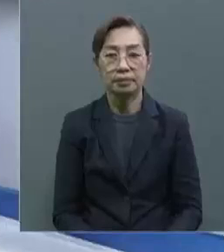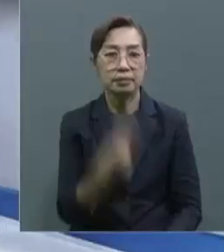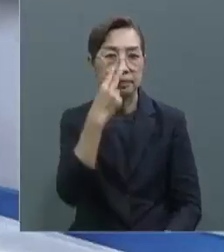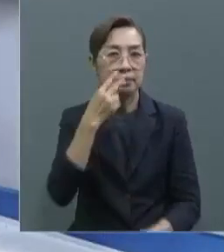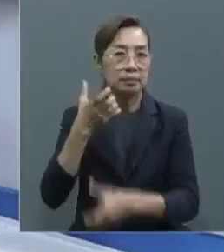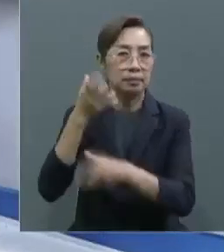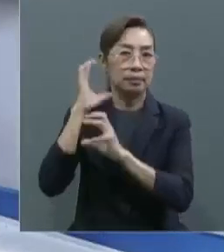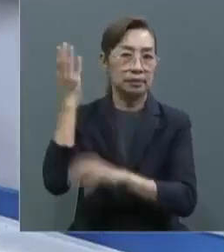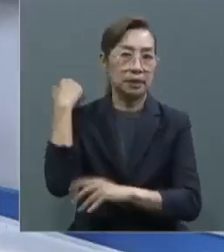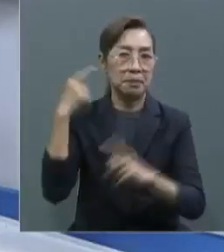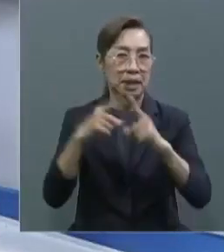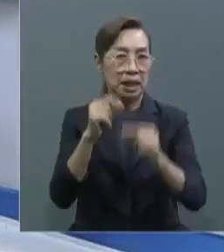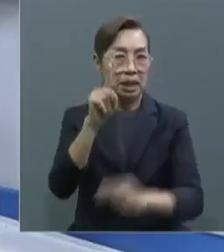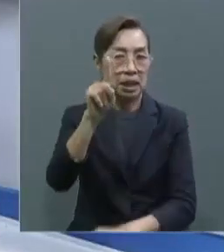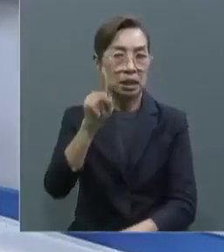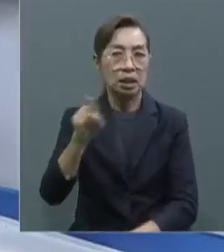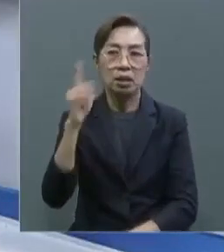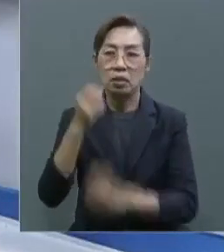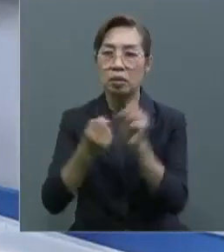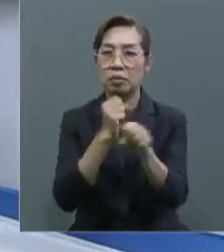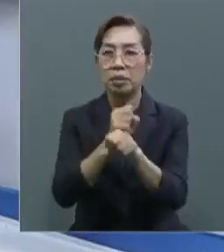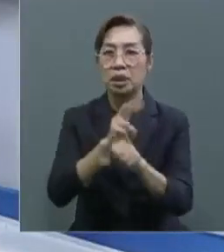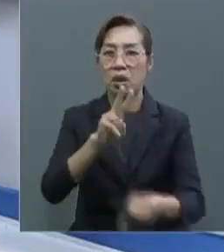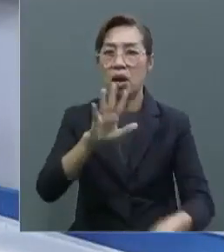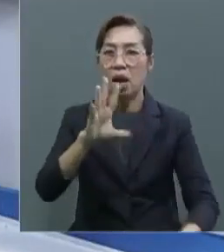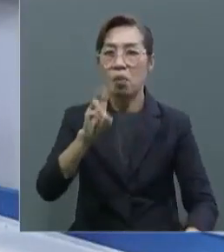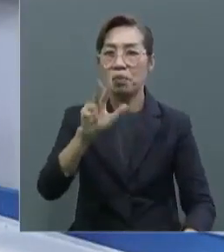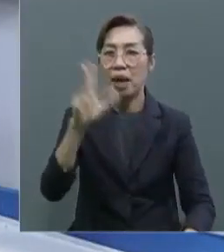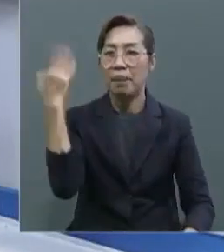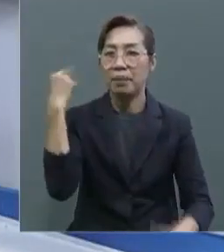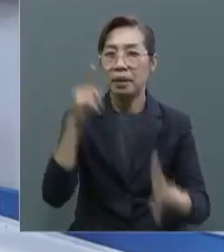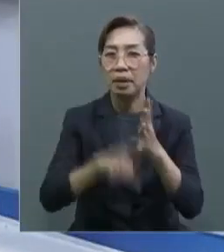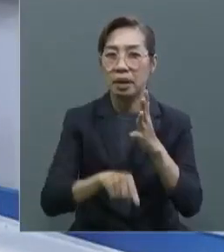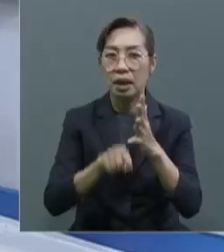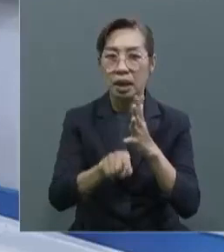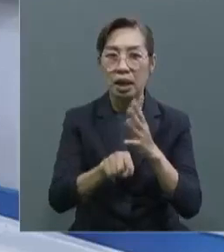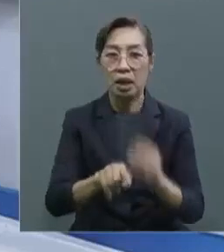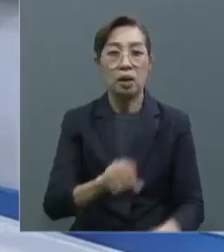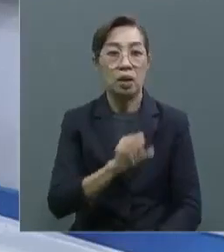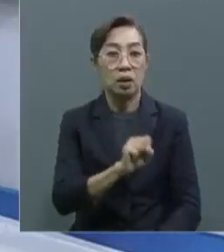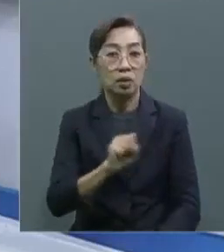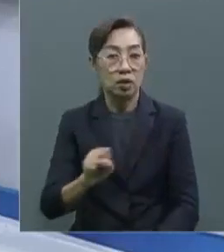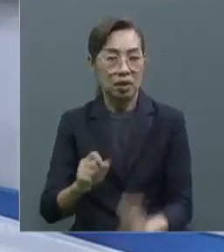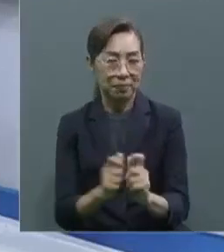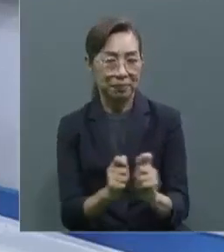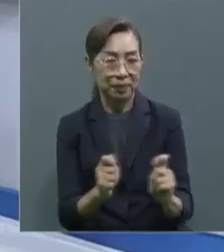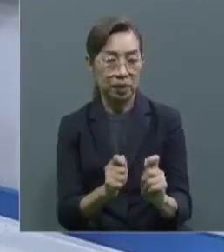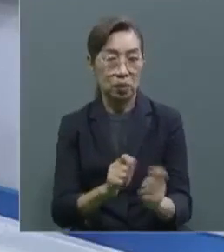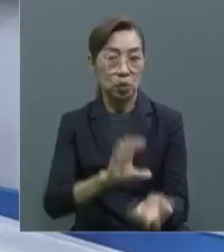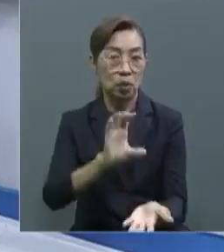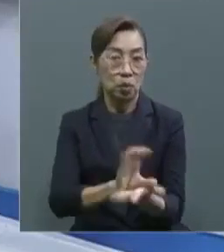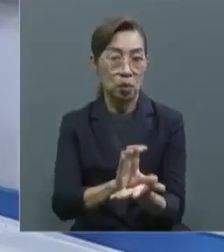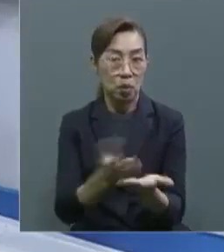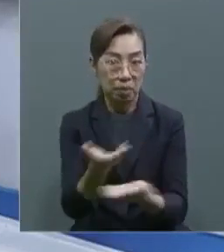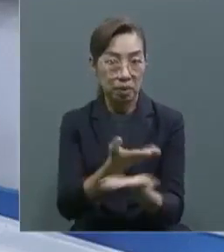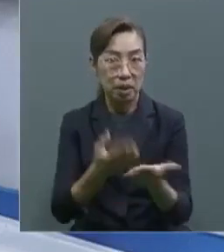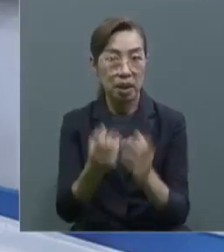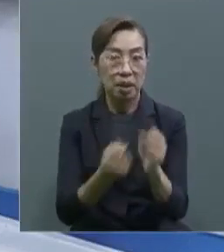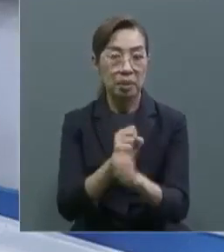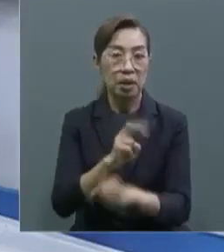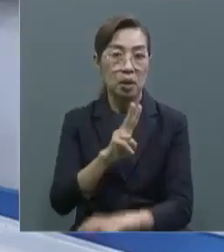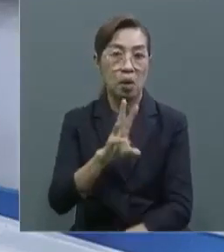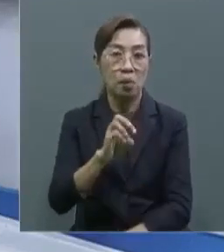ย้อนกลับไปดูอีกหนึ่งคดีนะคะปลายปี2563ค่ะมีคดีที่ส.ส.ในอนุกรรมการพิจารณางบประมาณปี